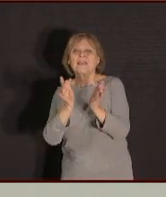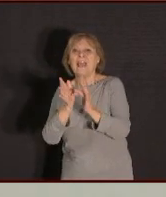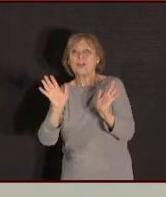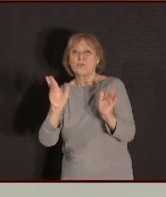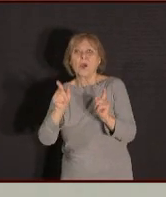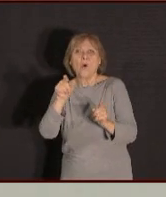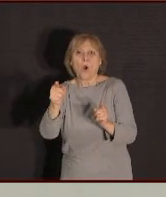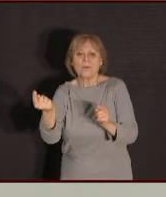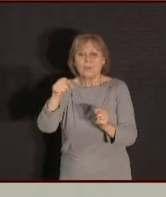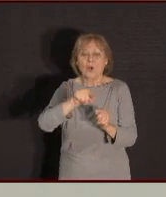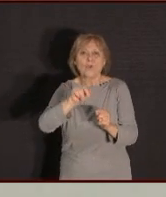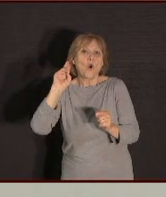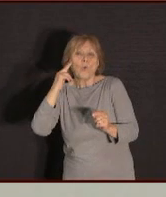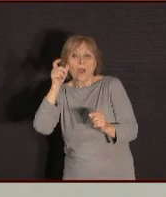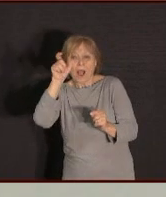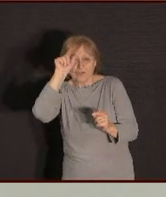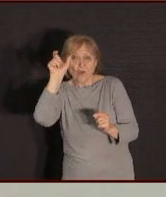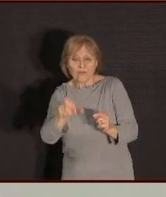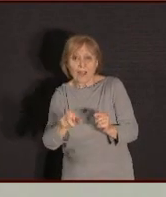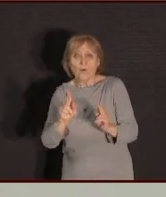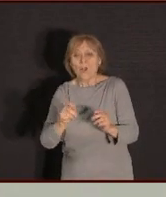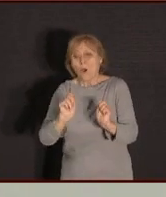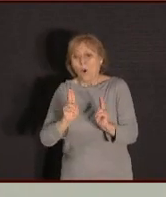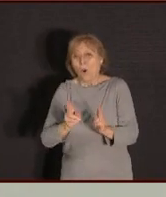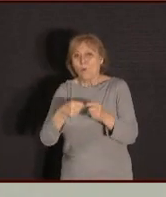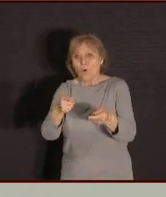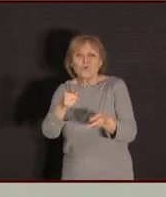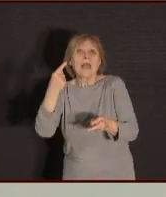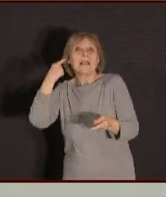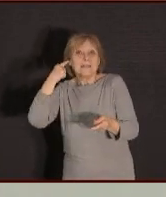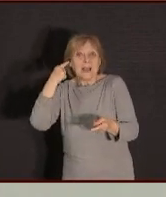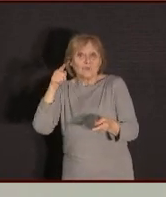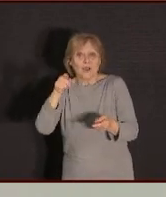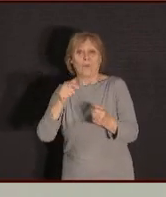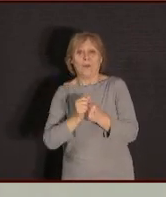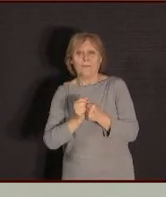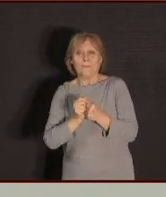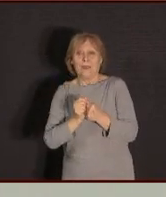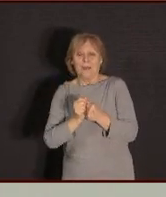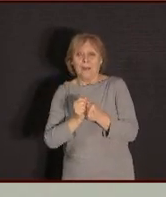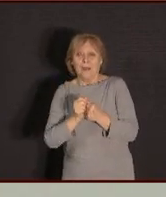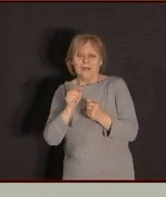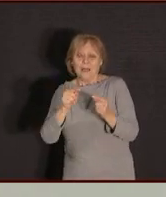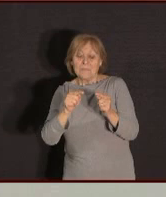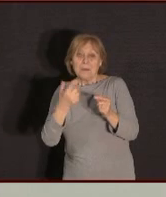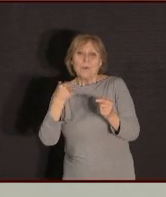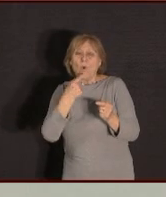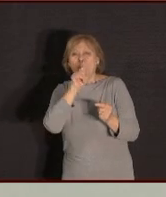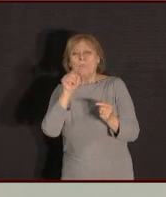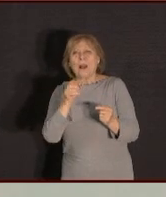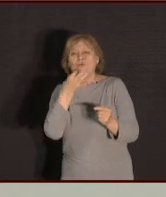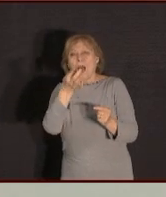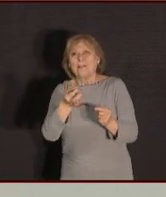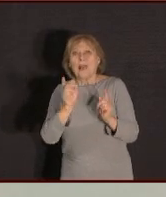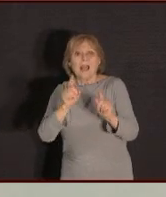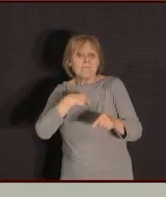je on pristopil do gluhega človeka in kako mu je omogočil, da je slišal, da ga je slišal. In potem je bilo vprašanje, kaj smo